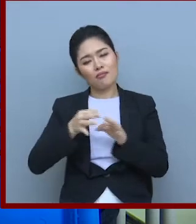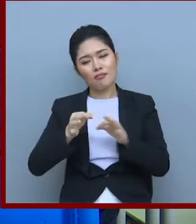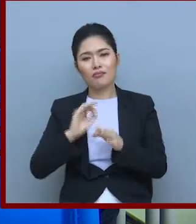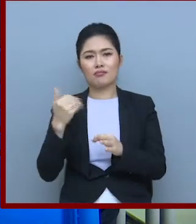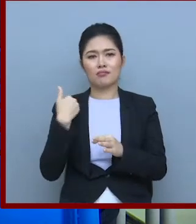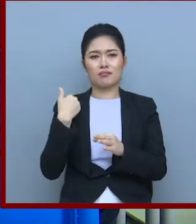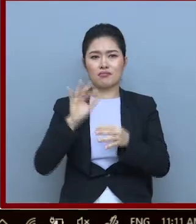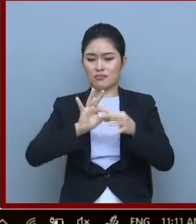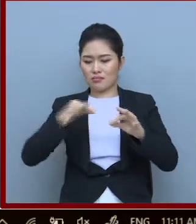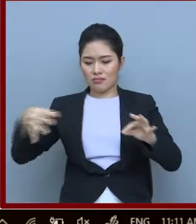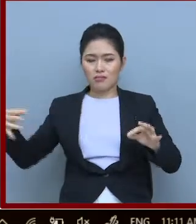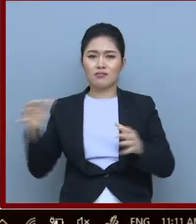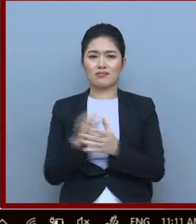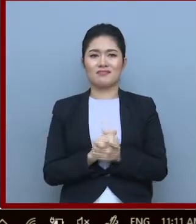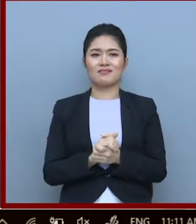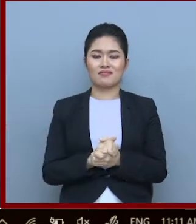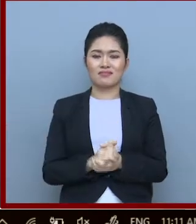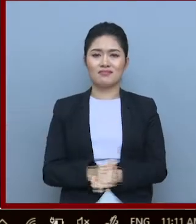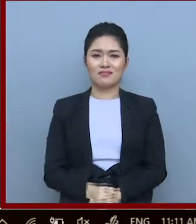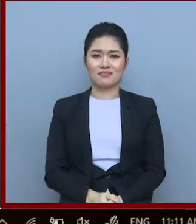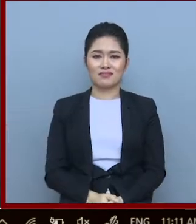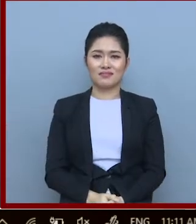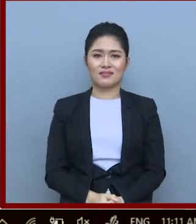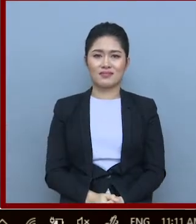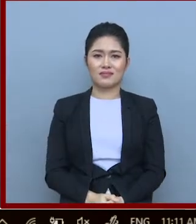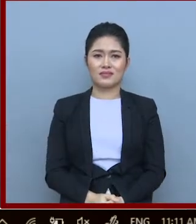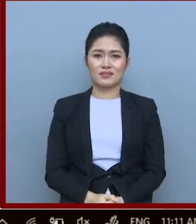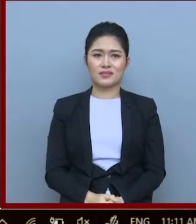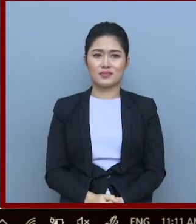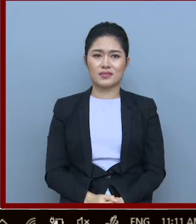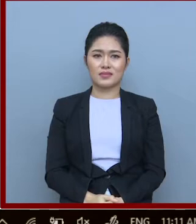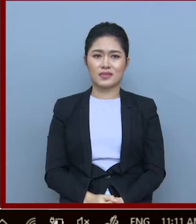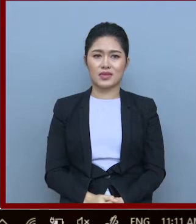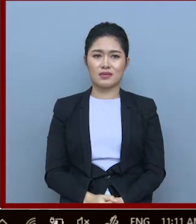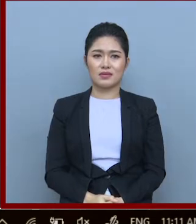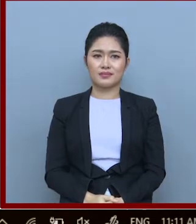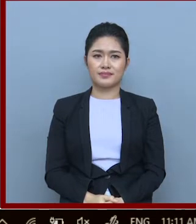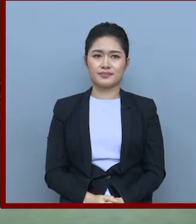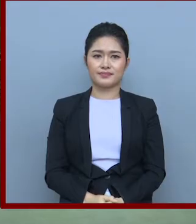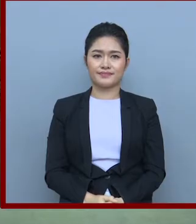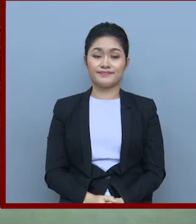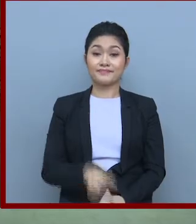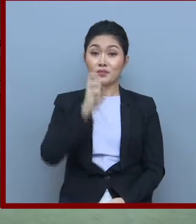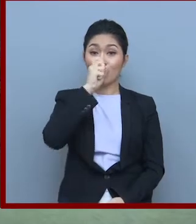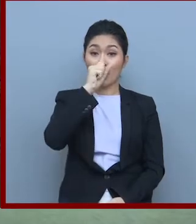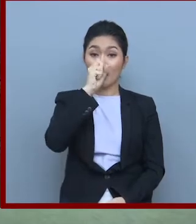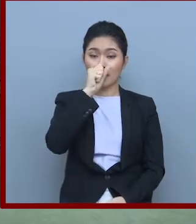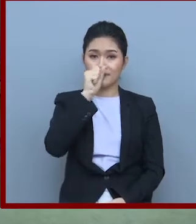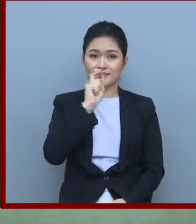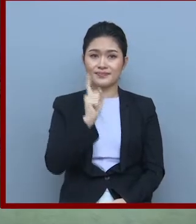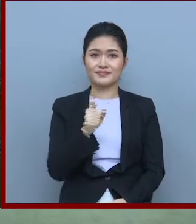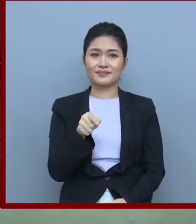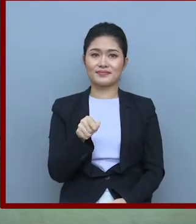คอมพอร์ตที่ของผมมันเป็นคอมที่3นะครับ เรามาเทสกันก่อนว่